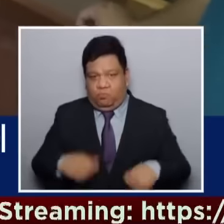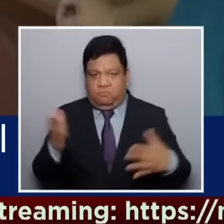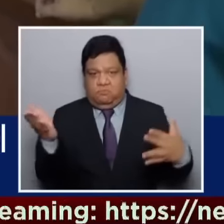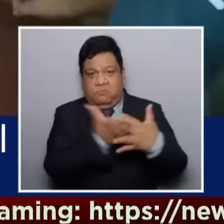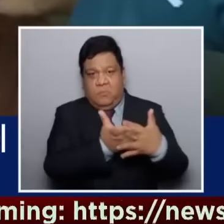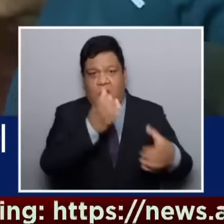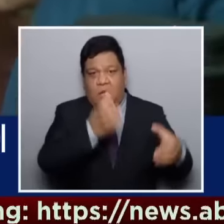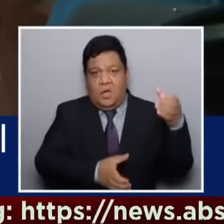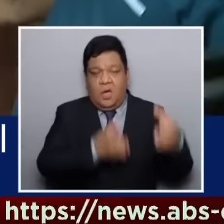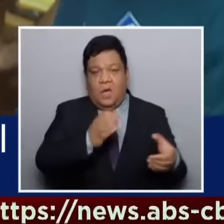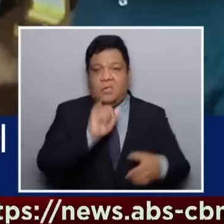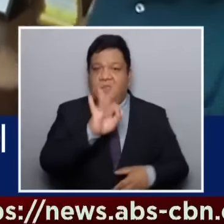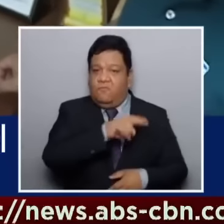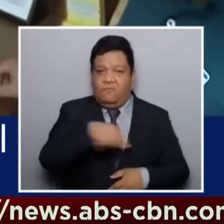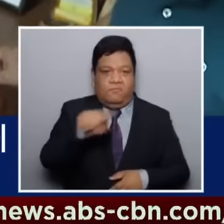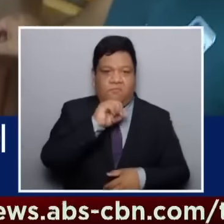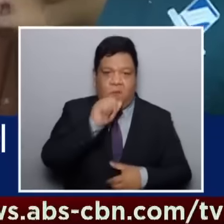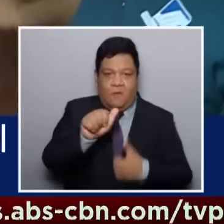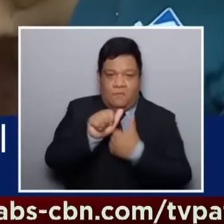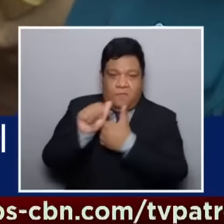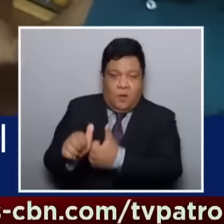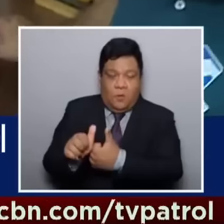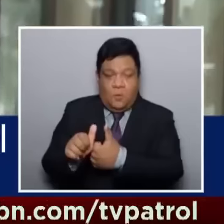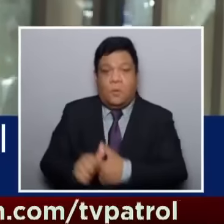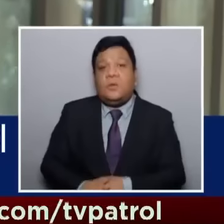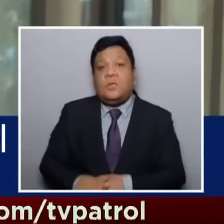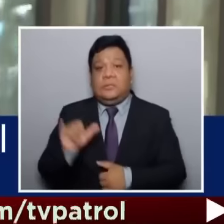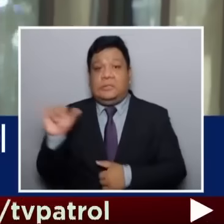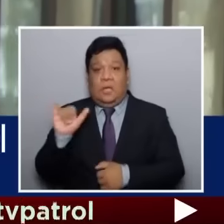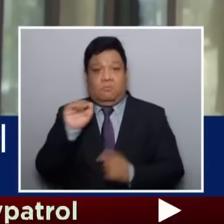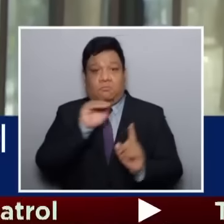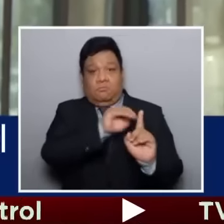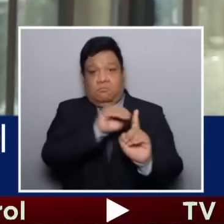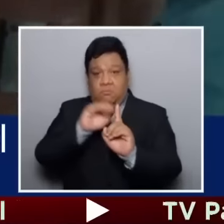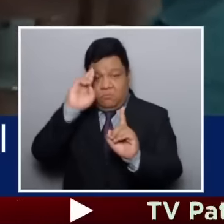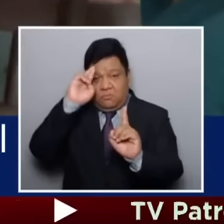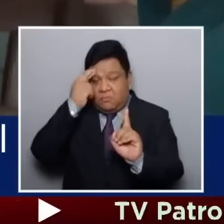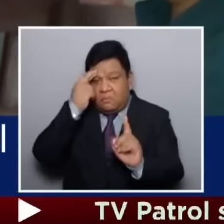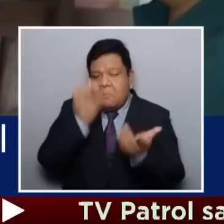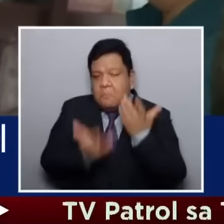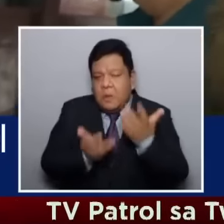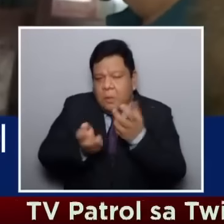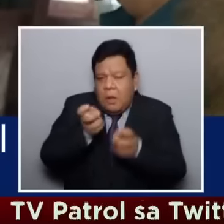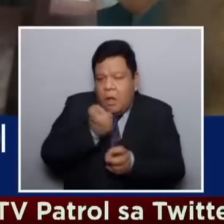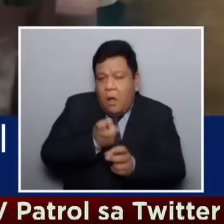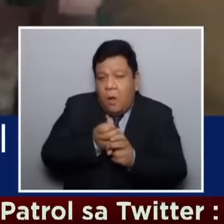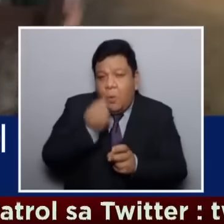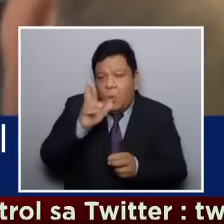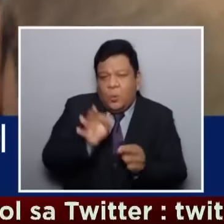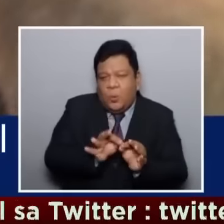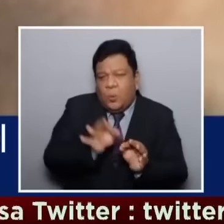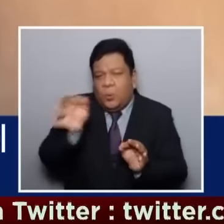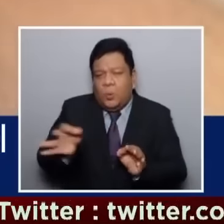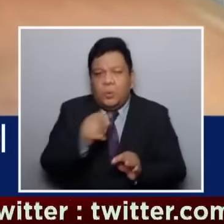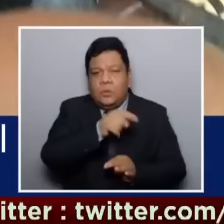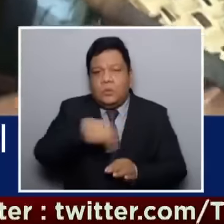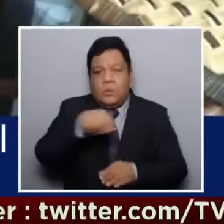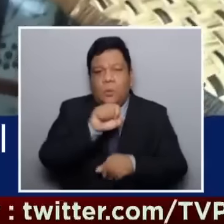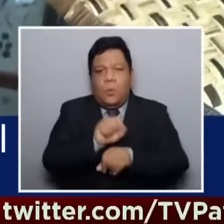mga hindi magko-comply. Paalala pa ni Nicolas, maaring mahirapan o matagalan ang mga empleyado